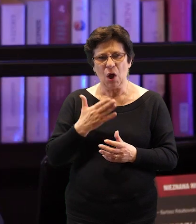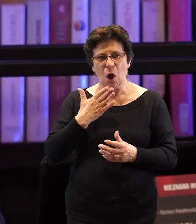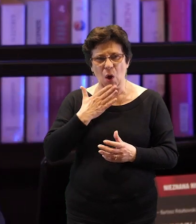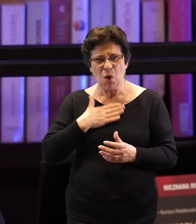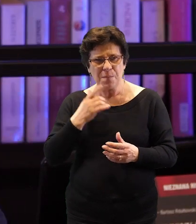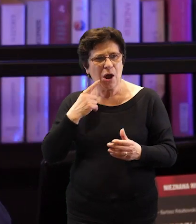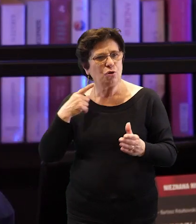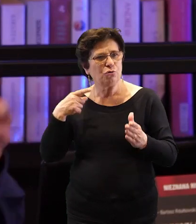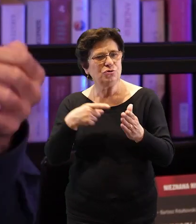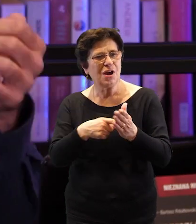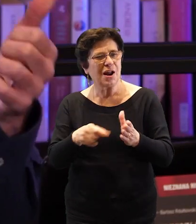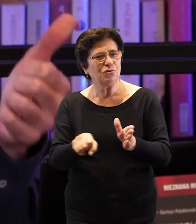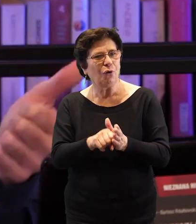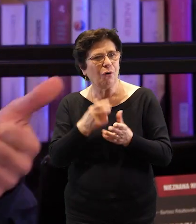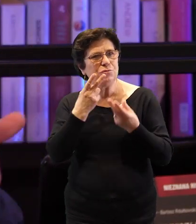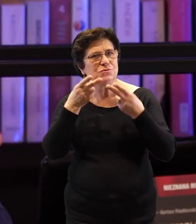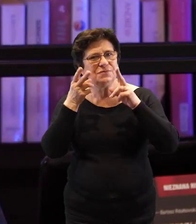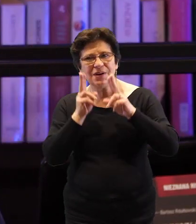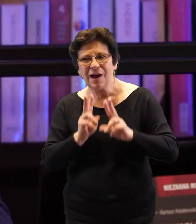do świadków,